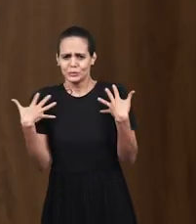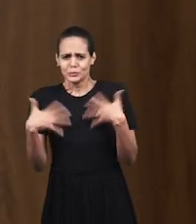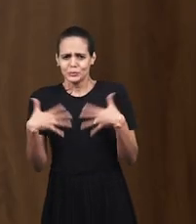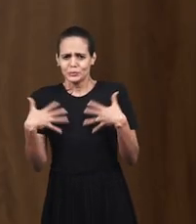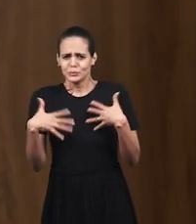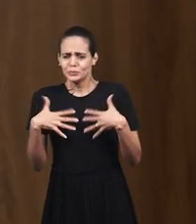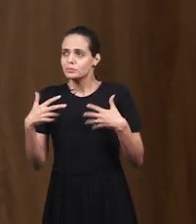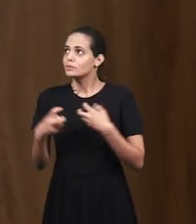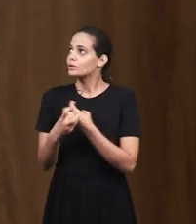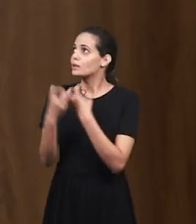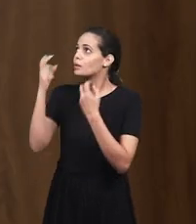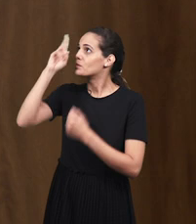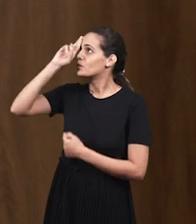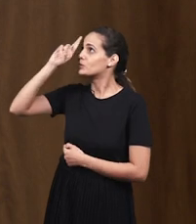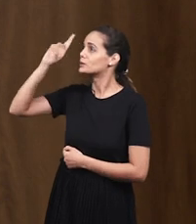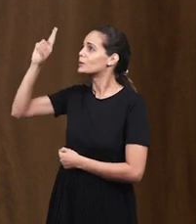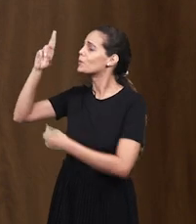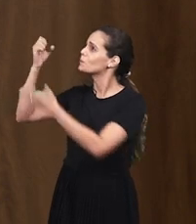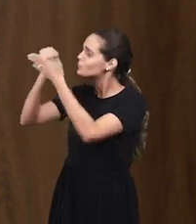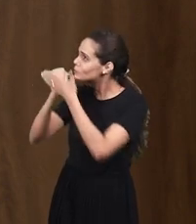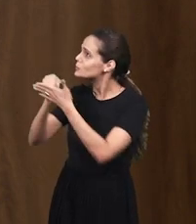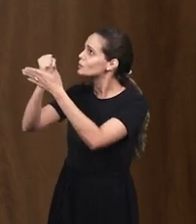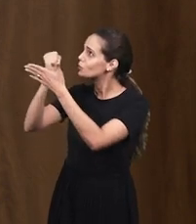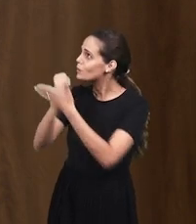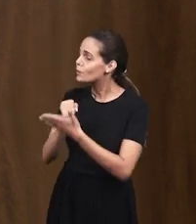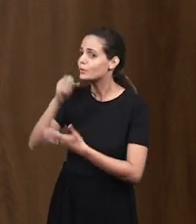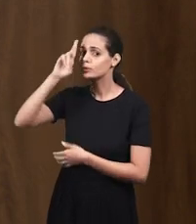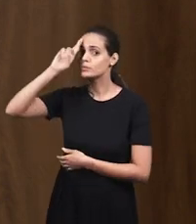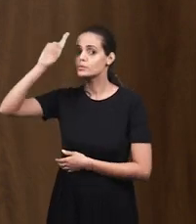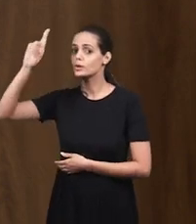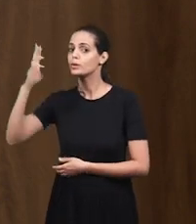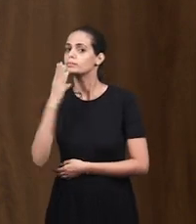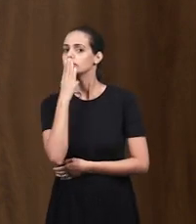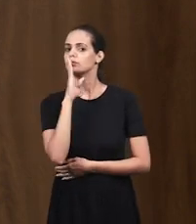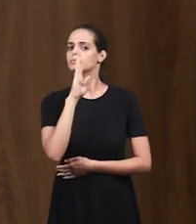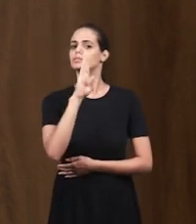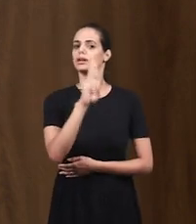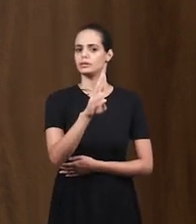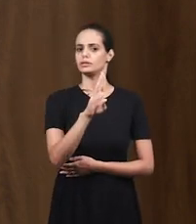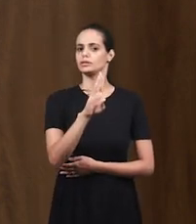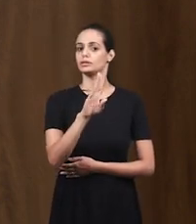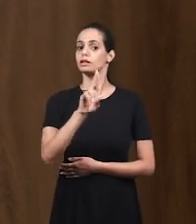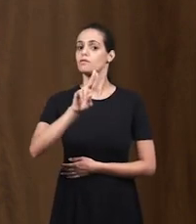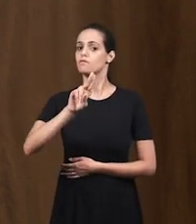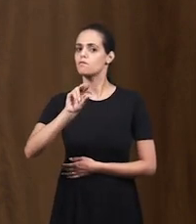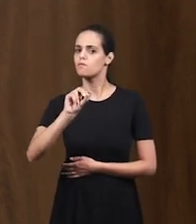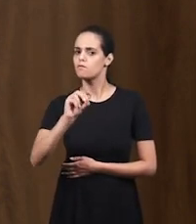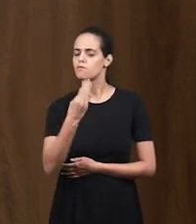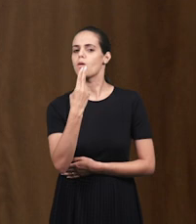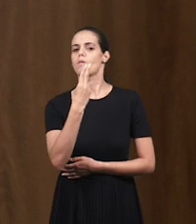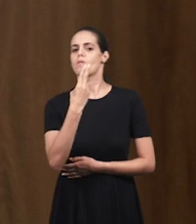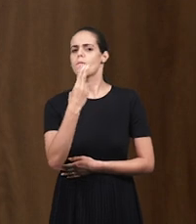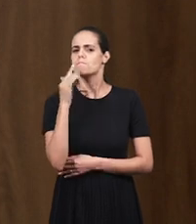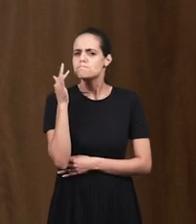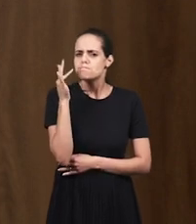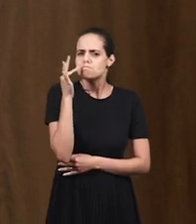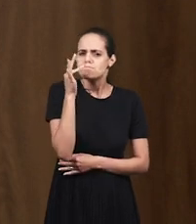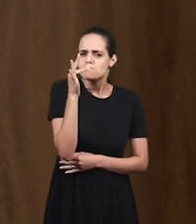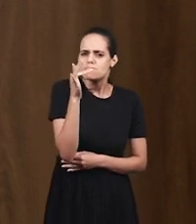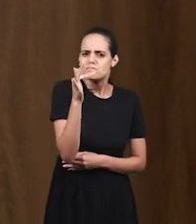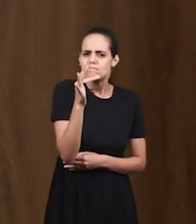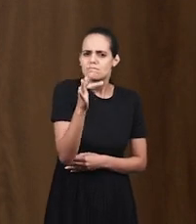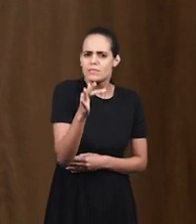расстроилась, и она воззвала Господу, моля о помощи, и Бог дает тебе обетование. В ближайшие дни